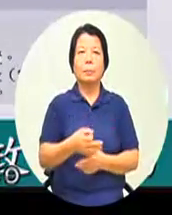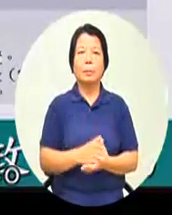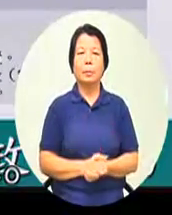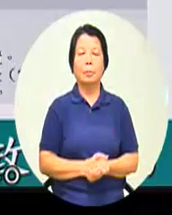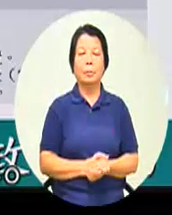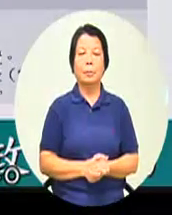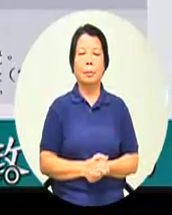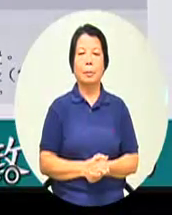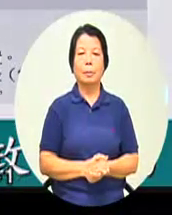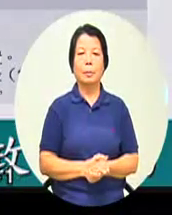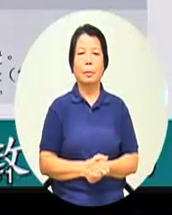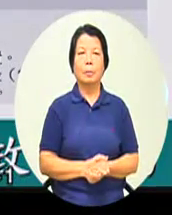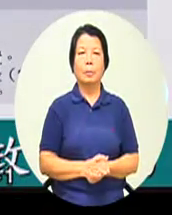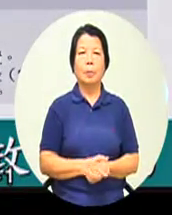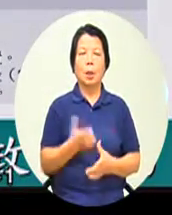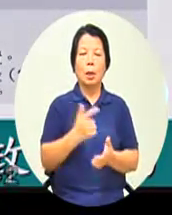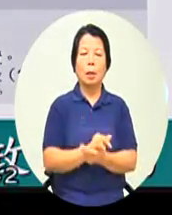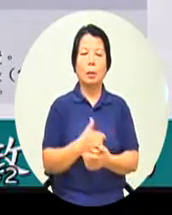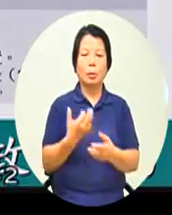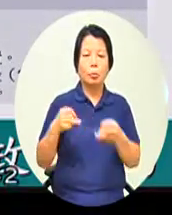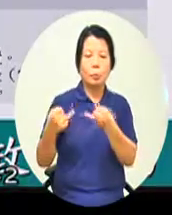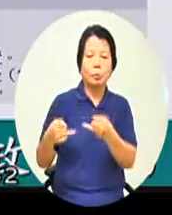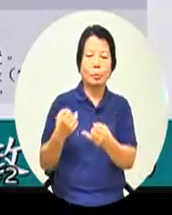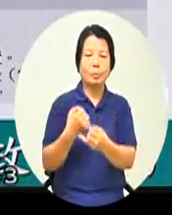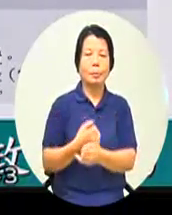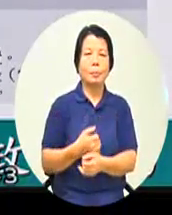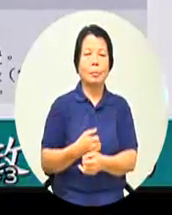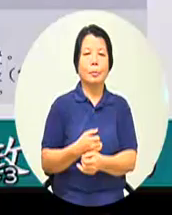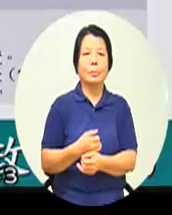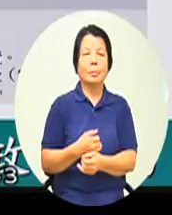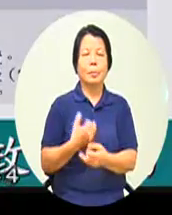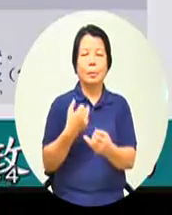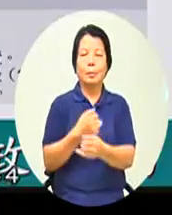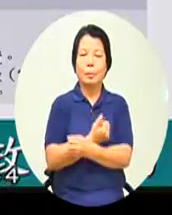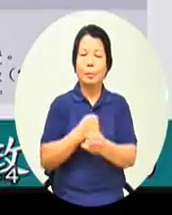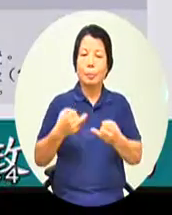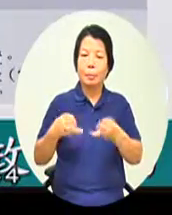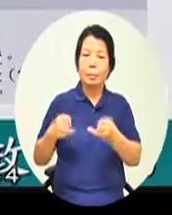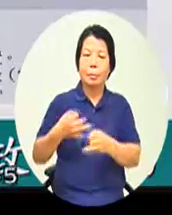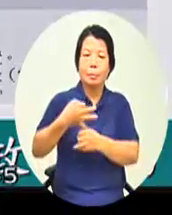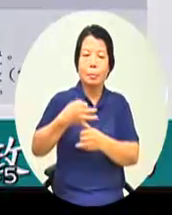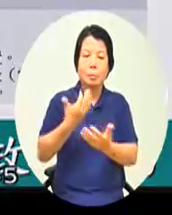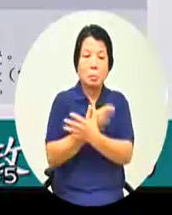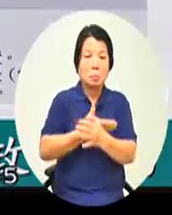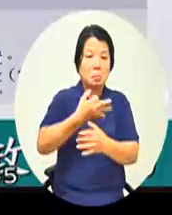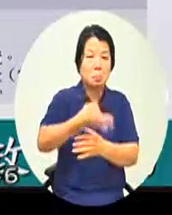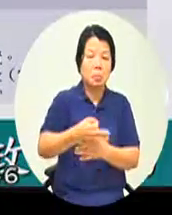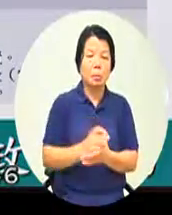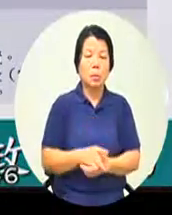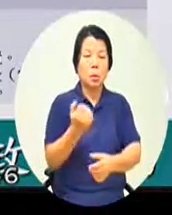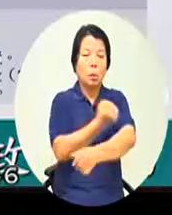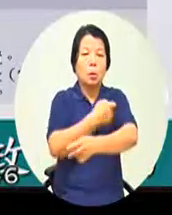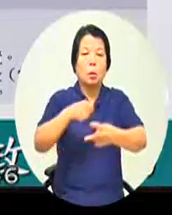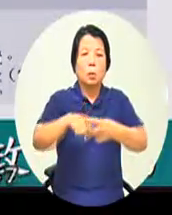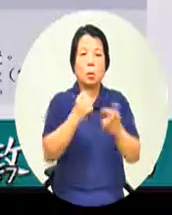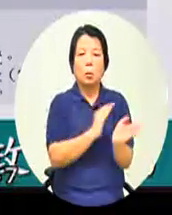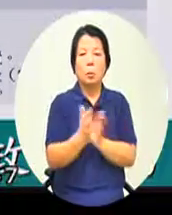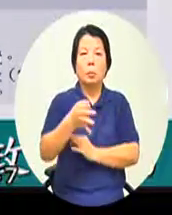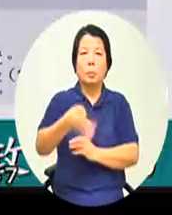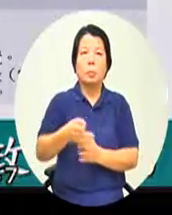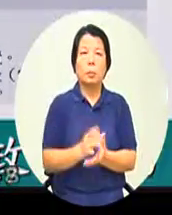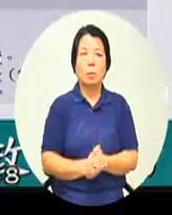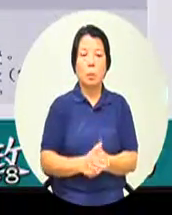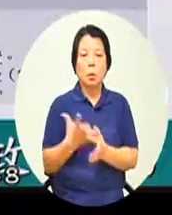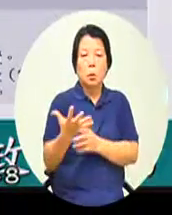这叫劳工年终啊，考级奖金啊，还有什么劳工现在准备金、权益